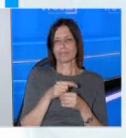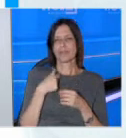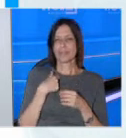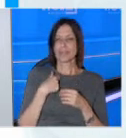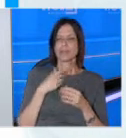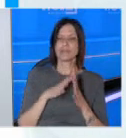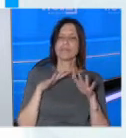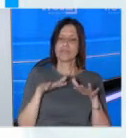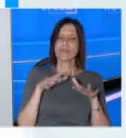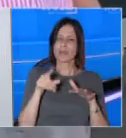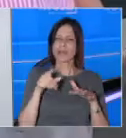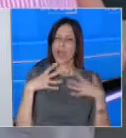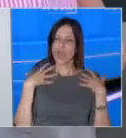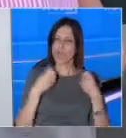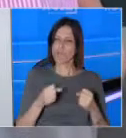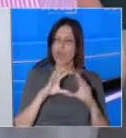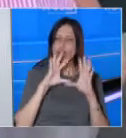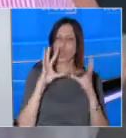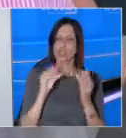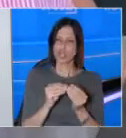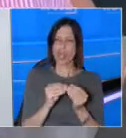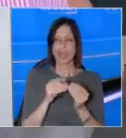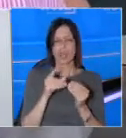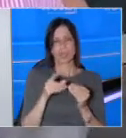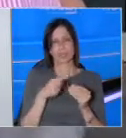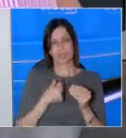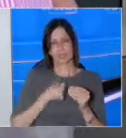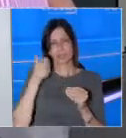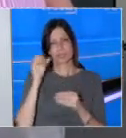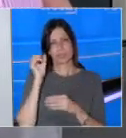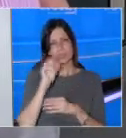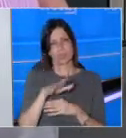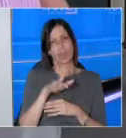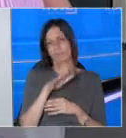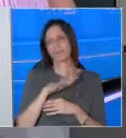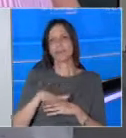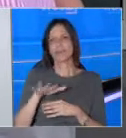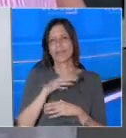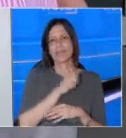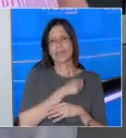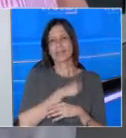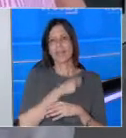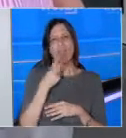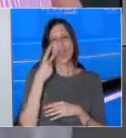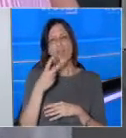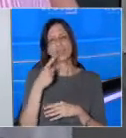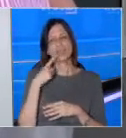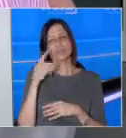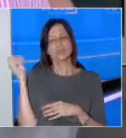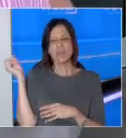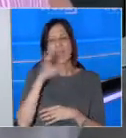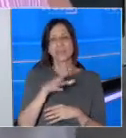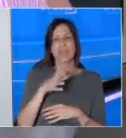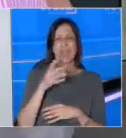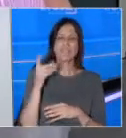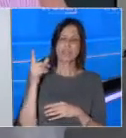ובואו נראה הקטע שלו. פסרים שבאו מהנושא, מהכיוון הממלכתי-דתי, לראות במעדי אבנים, להרוג אותם